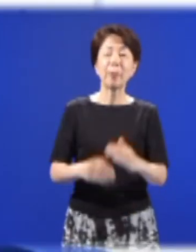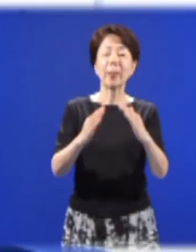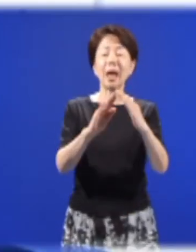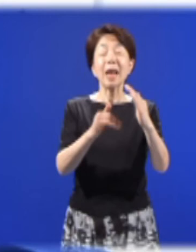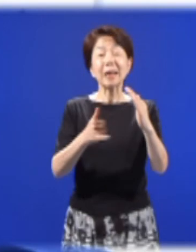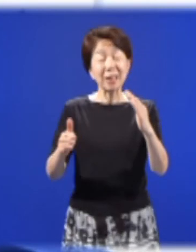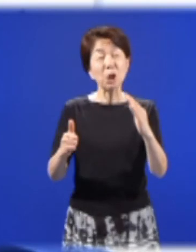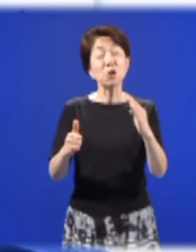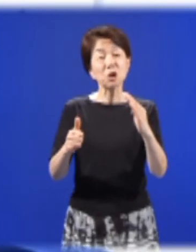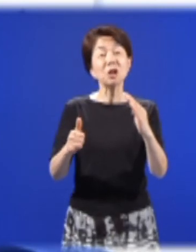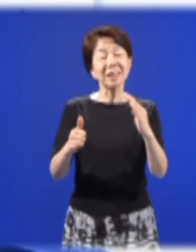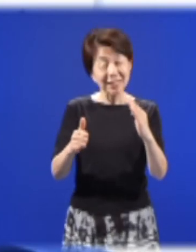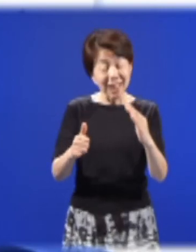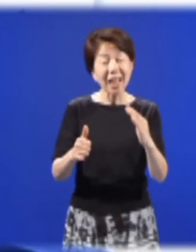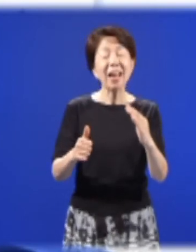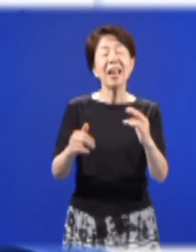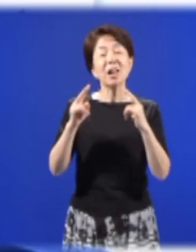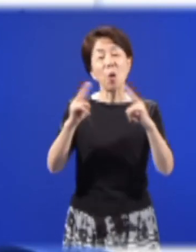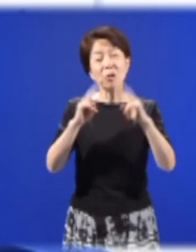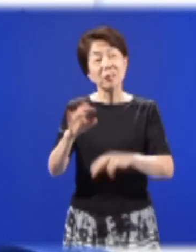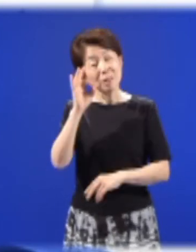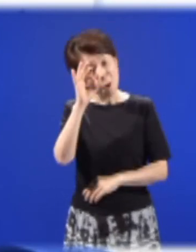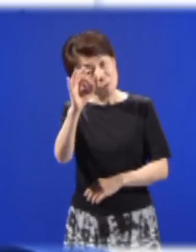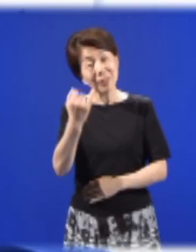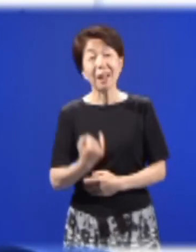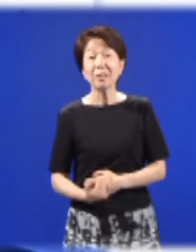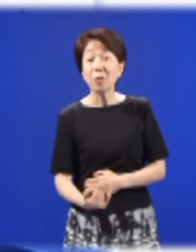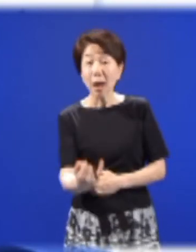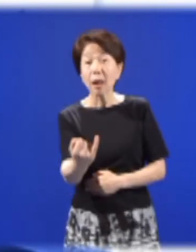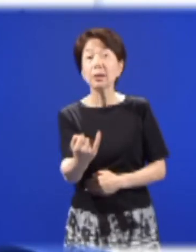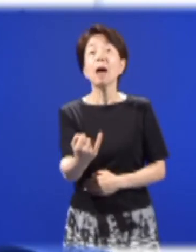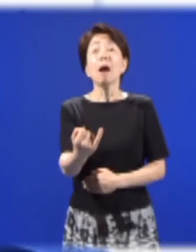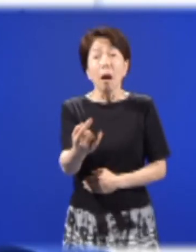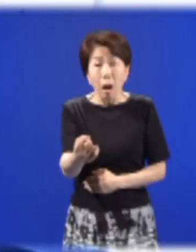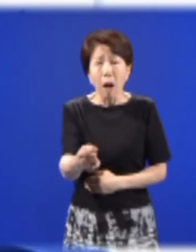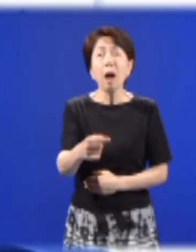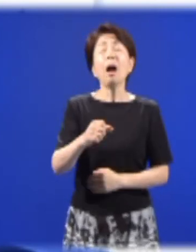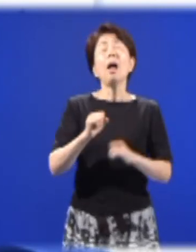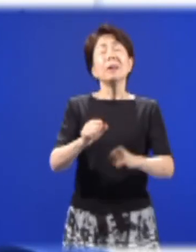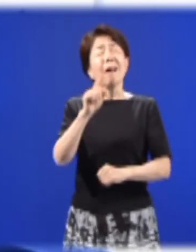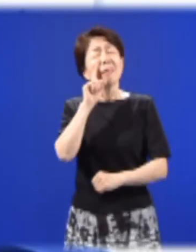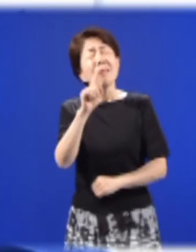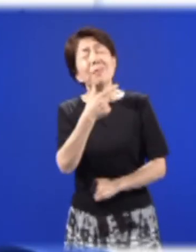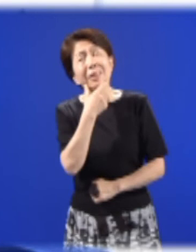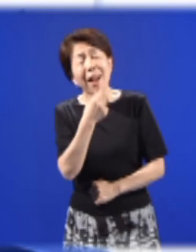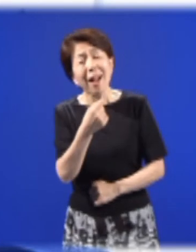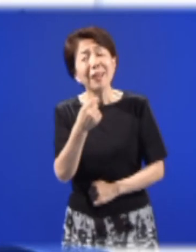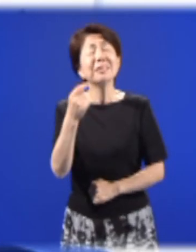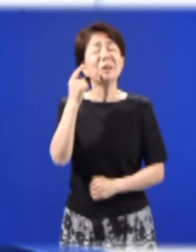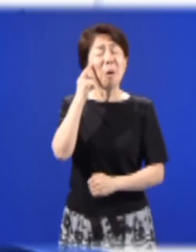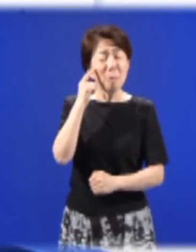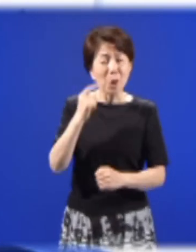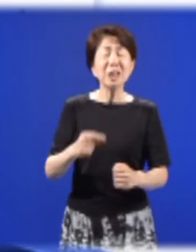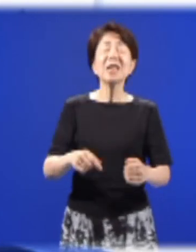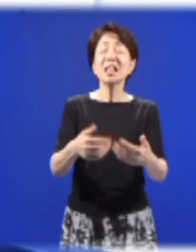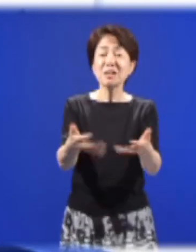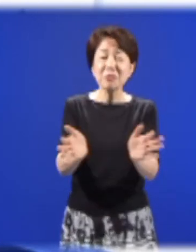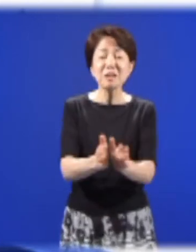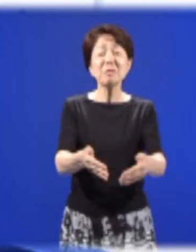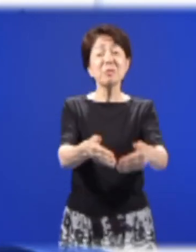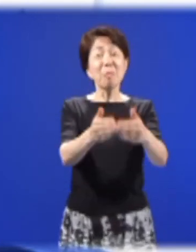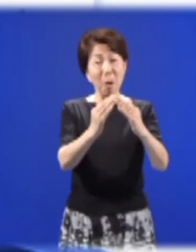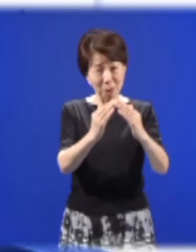家族でコンクールを鑑賞した七香さんがその舞台で演奏してみたいと思いグループが誕生しました